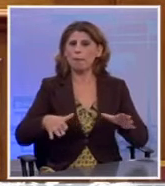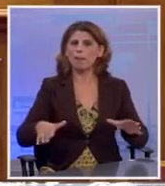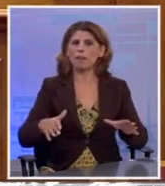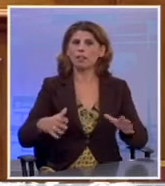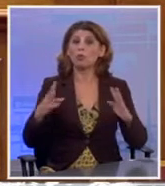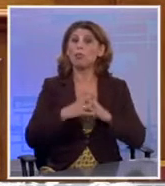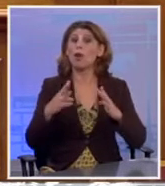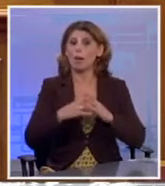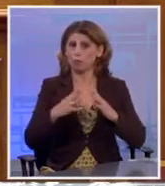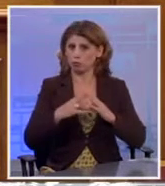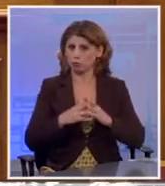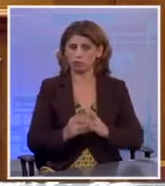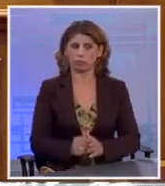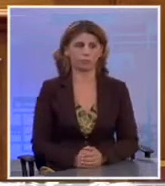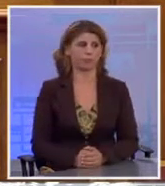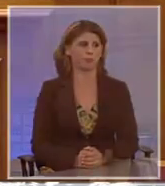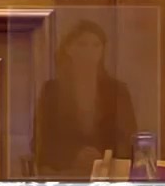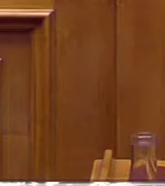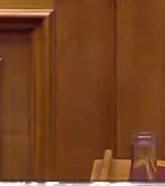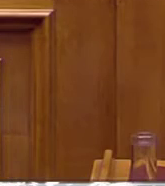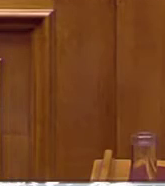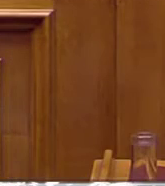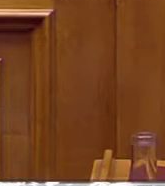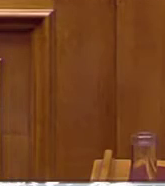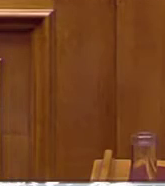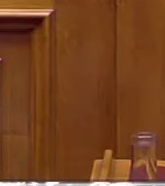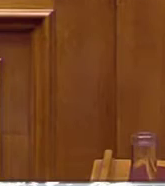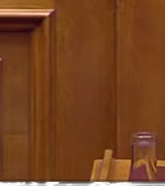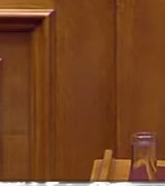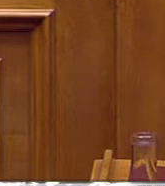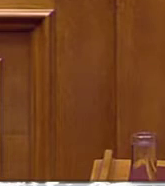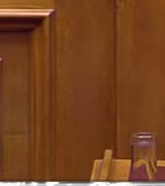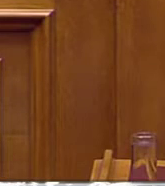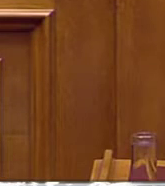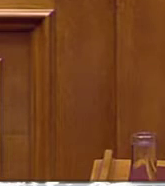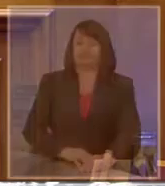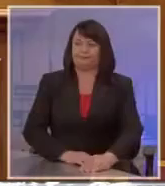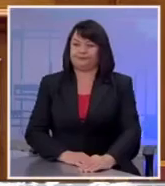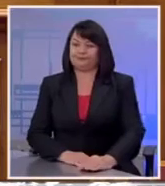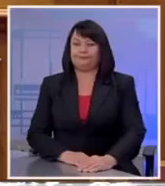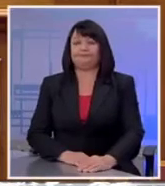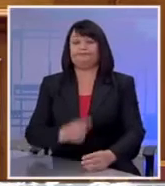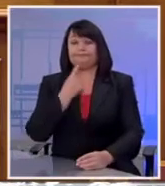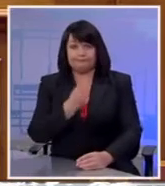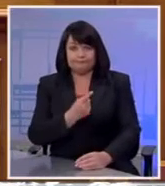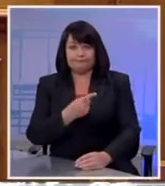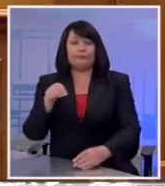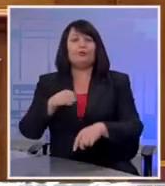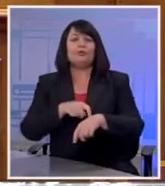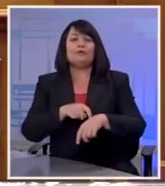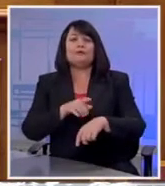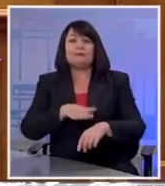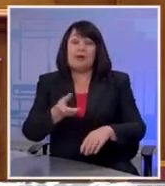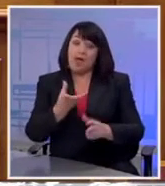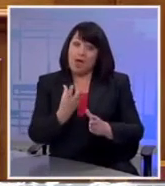του πολέμου. Θέλαμε να σταθεροποιηθεί η κατάσταση στη Βαλκανική. Λέω τώρα που είναι άλλοι οι